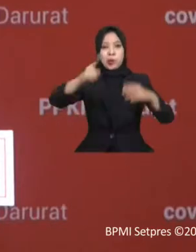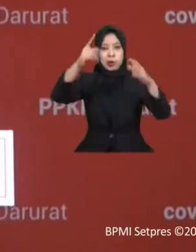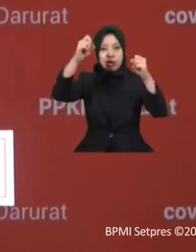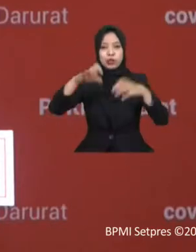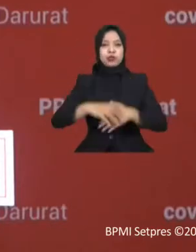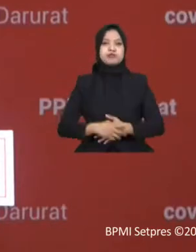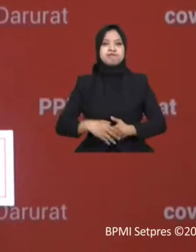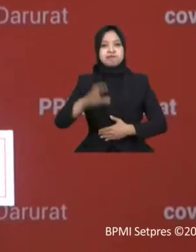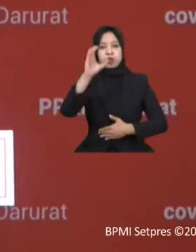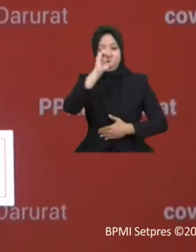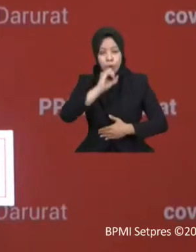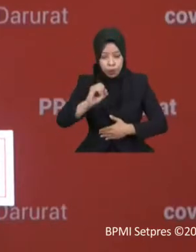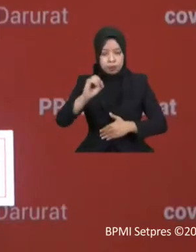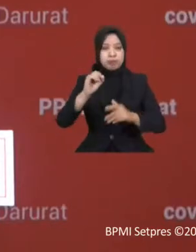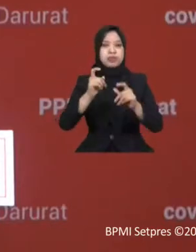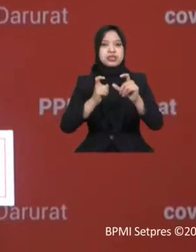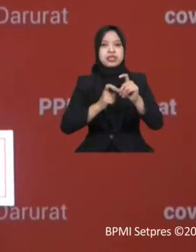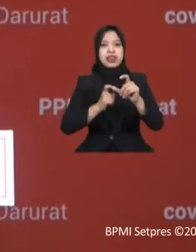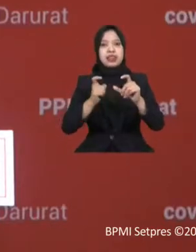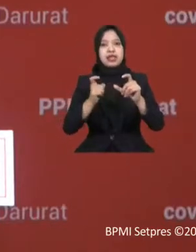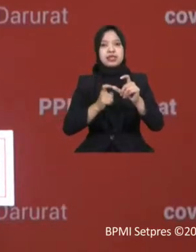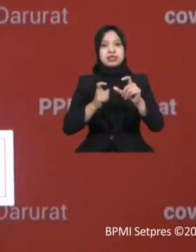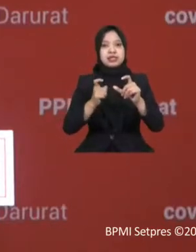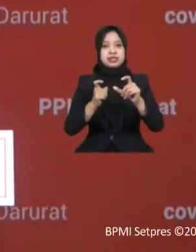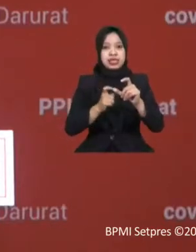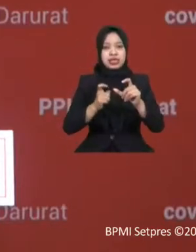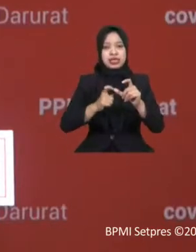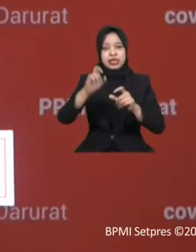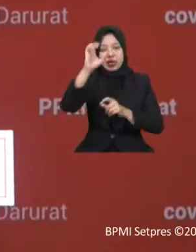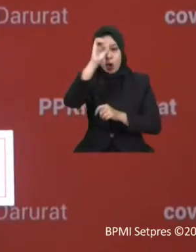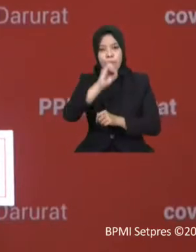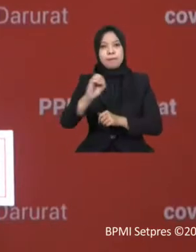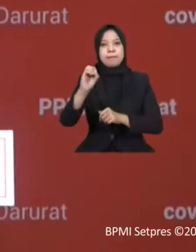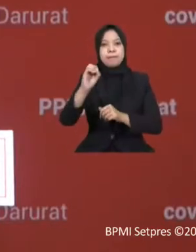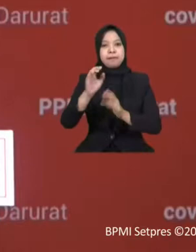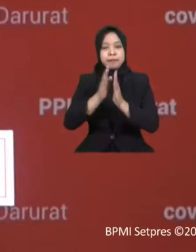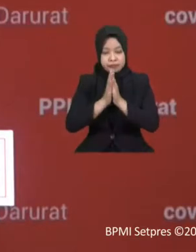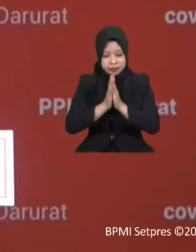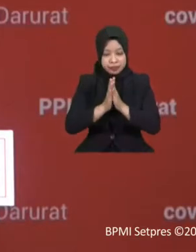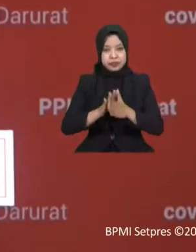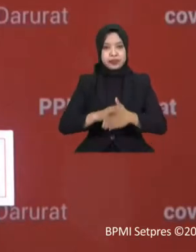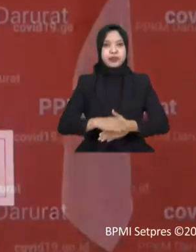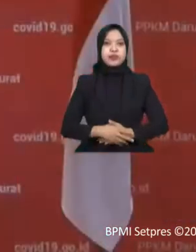wabarakatuh Om Shanti Shanti Shanti Om